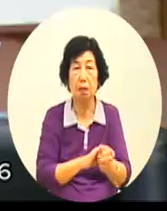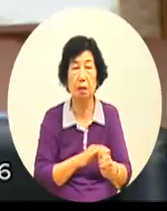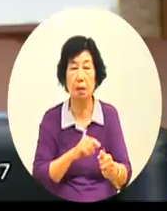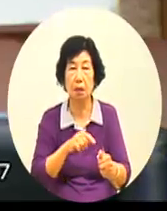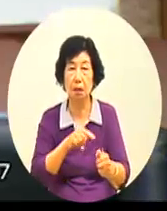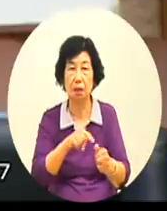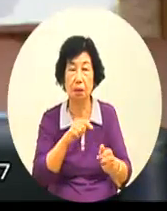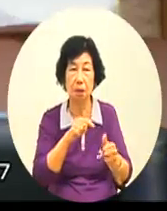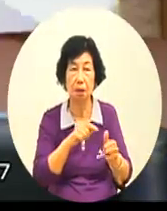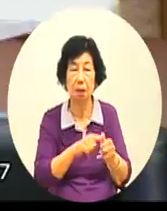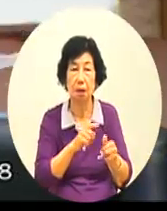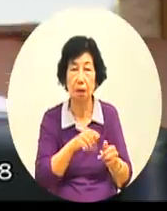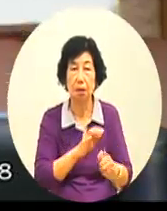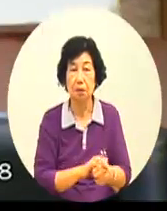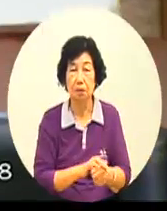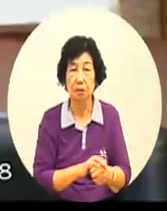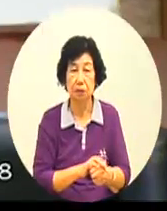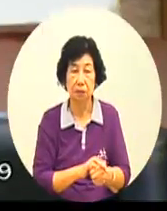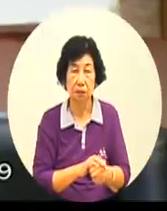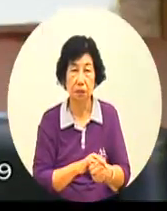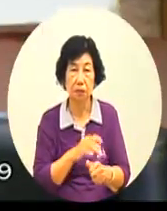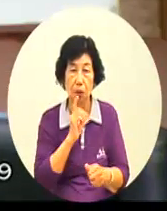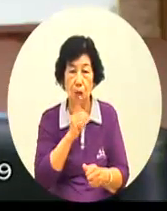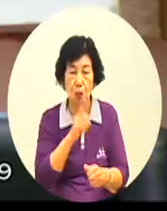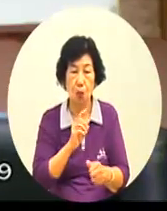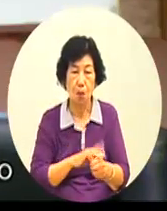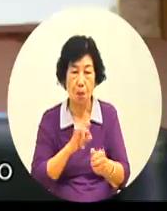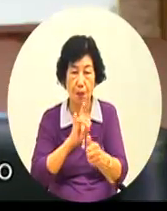了，亏就会变成说谎，